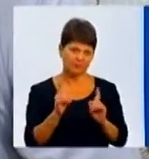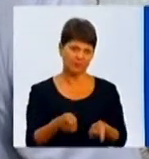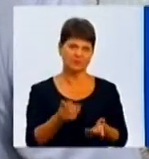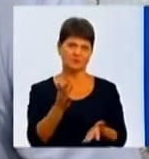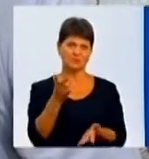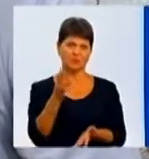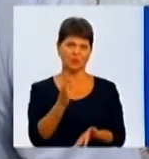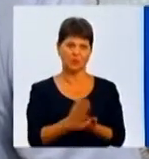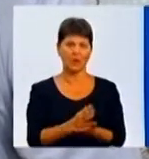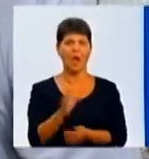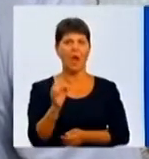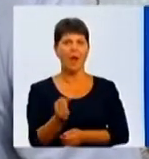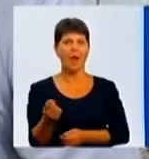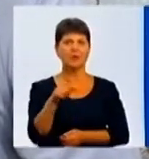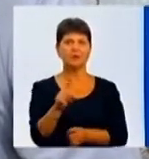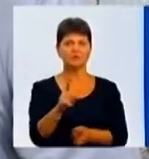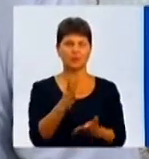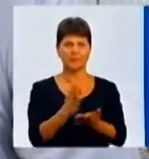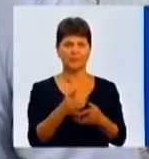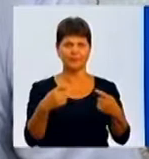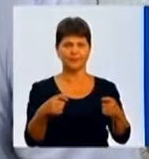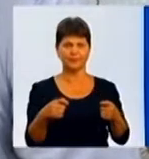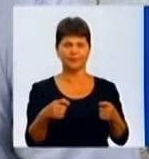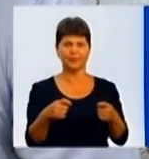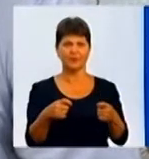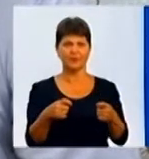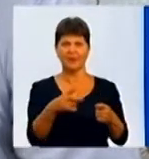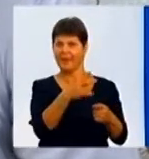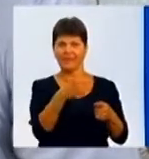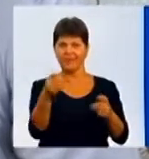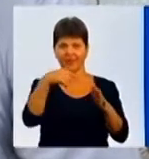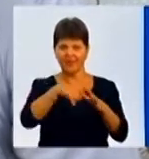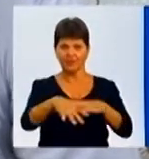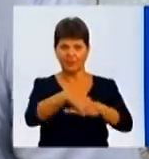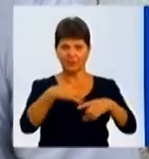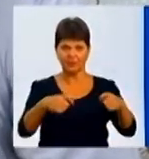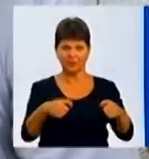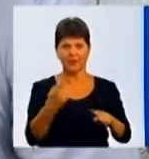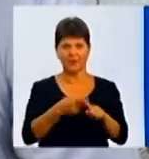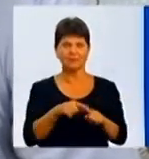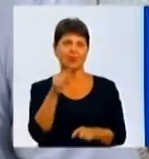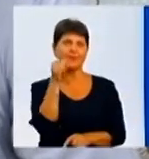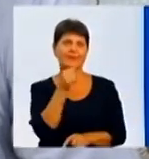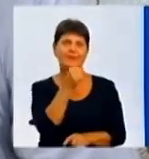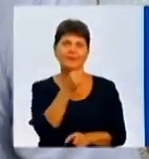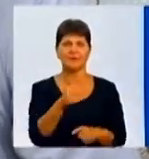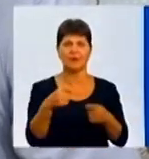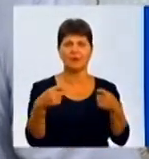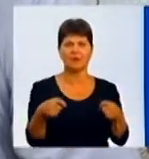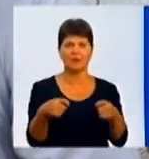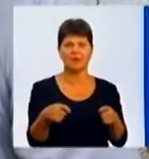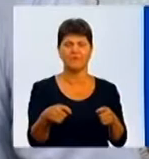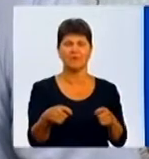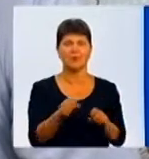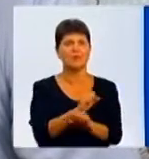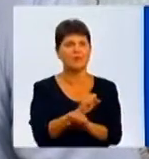те все, що інше, що продається поза межами ринків, так називаємо стихійна торгівля, от, в ніякому разі